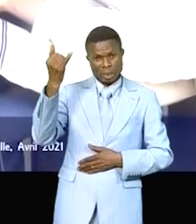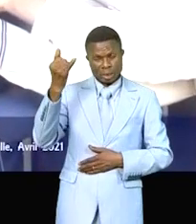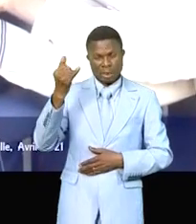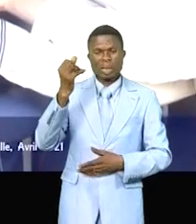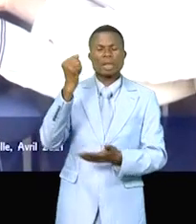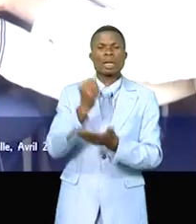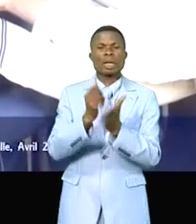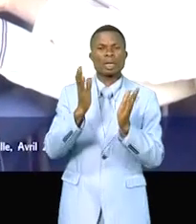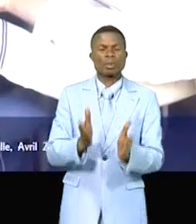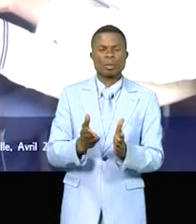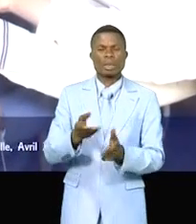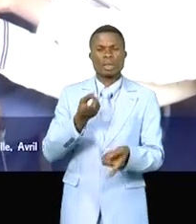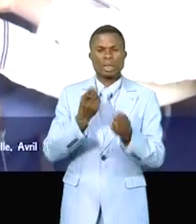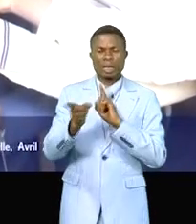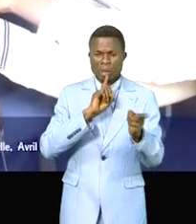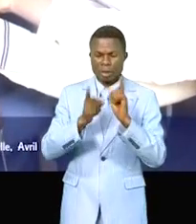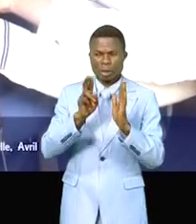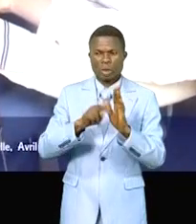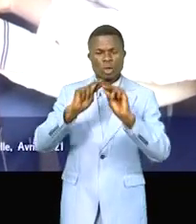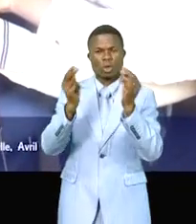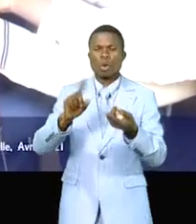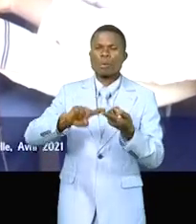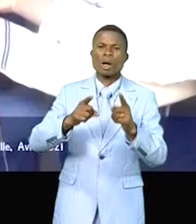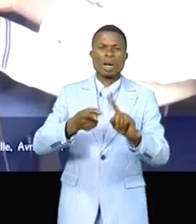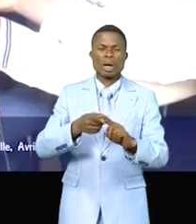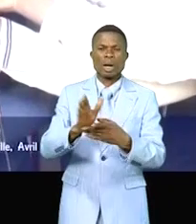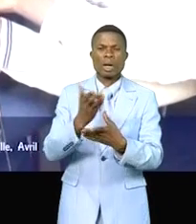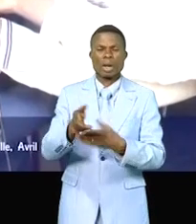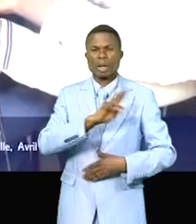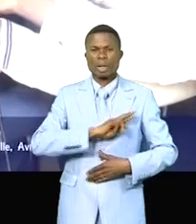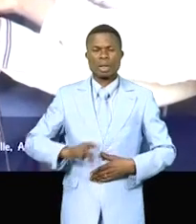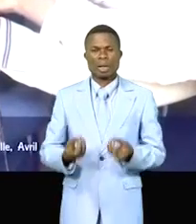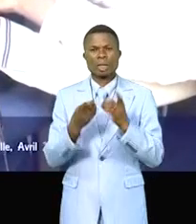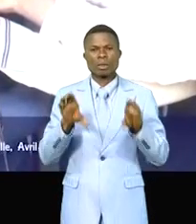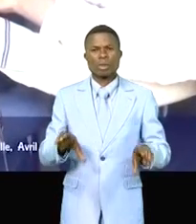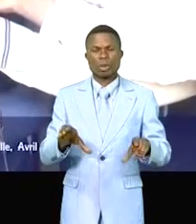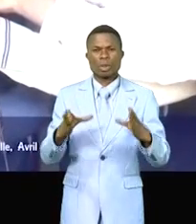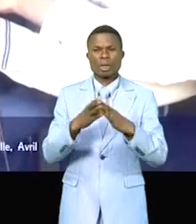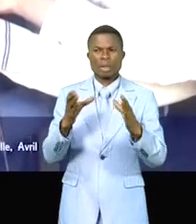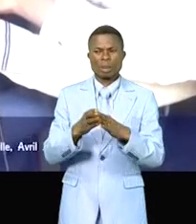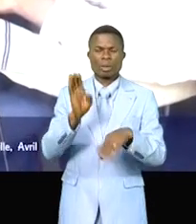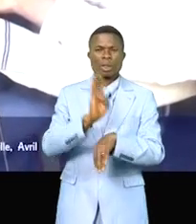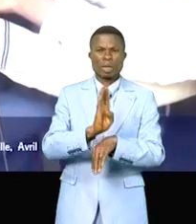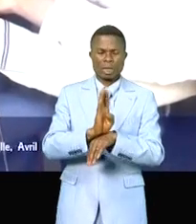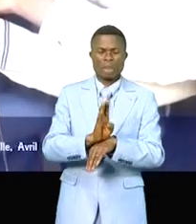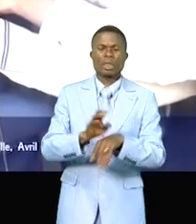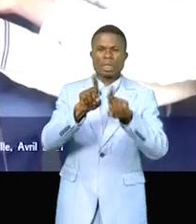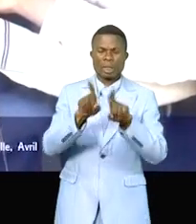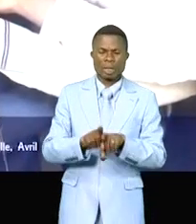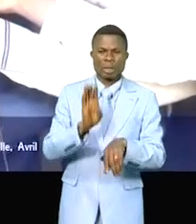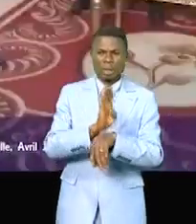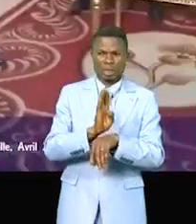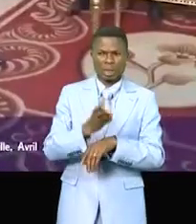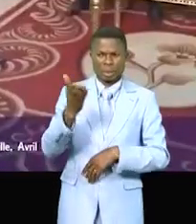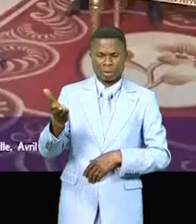diplomatie parlementaire et des groupes d'amitié entre la République démocratique du Congo, dont je suis sénateur, et la République du Congo